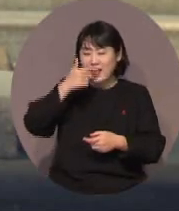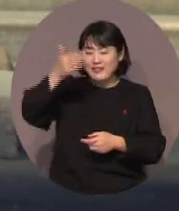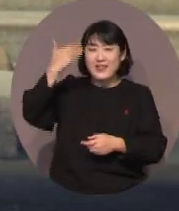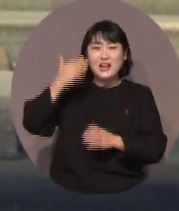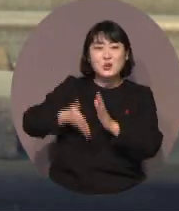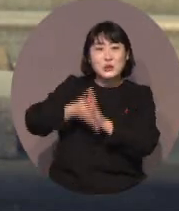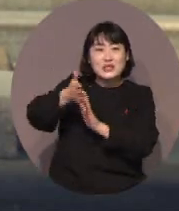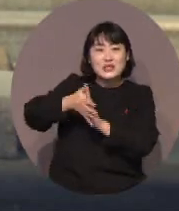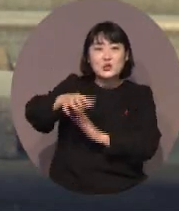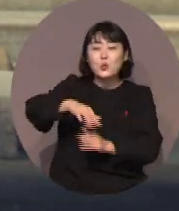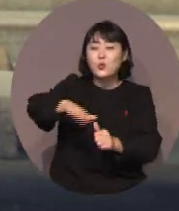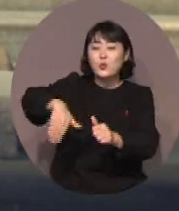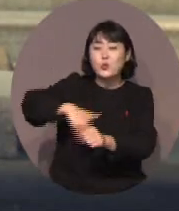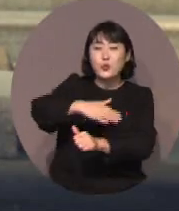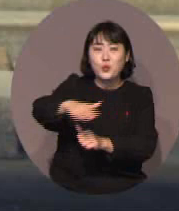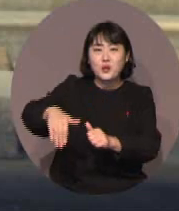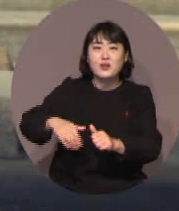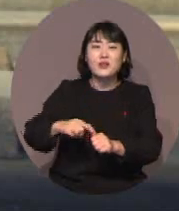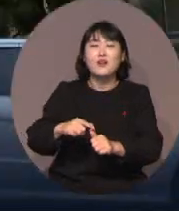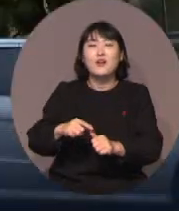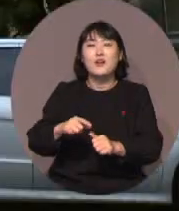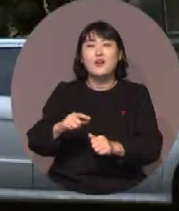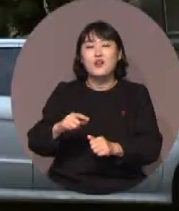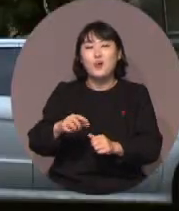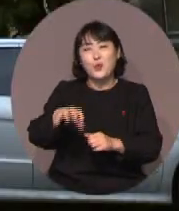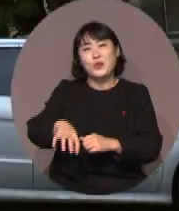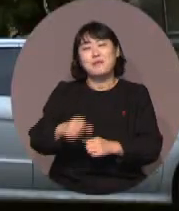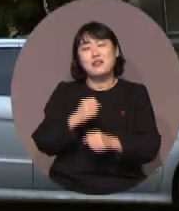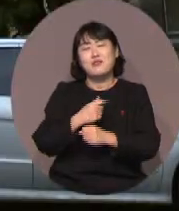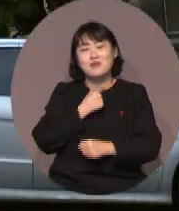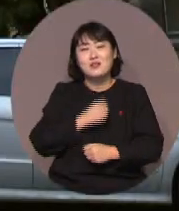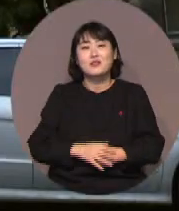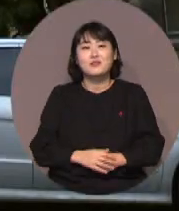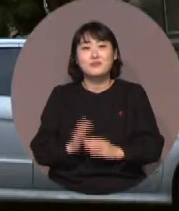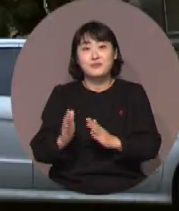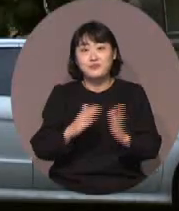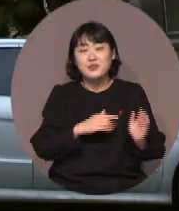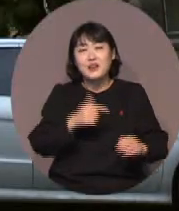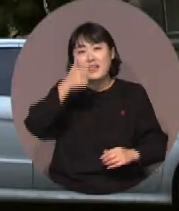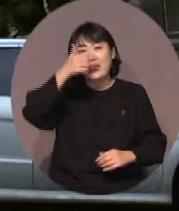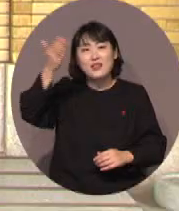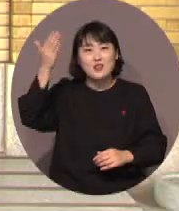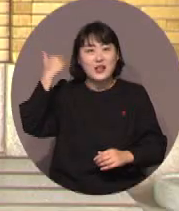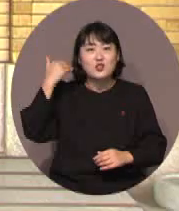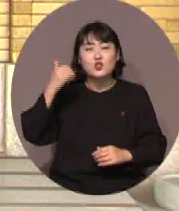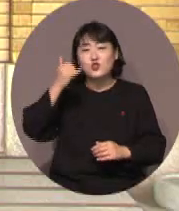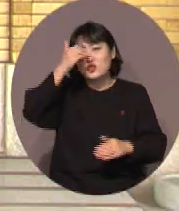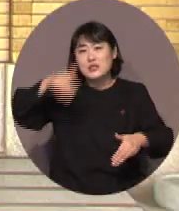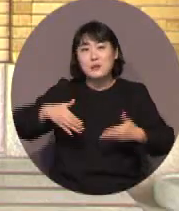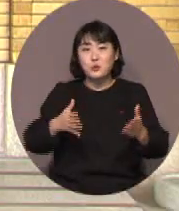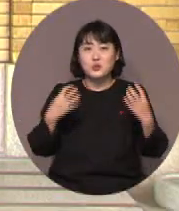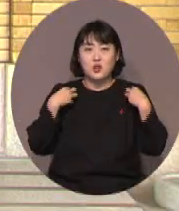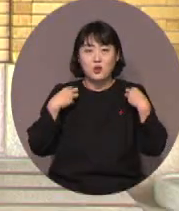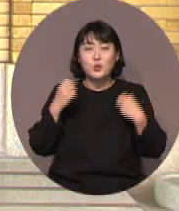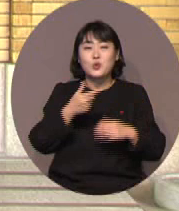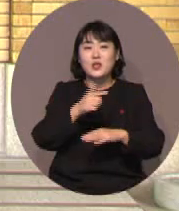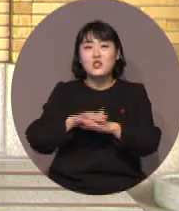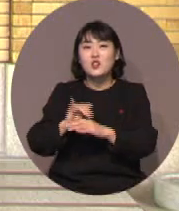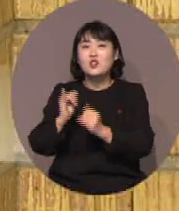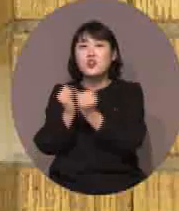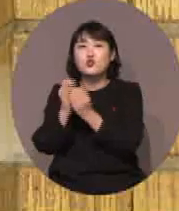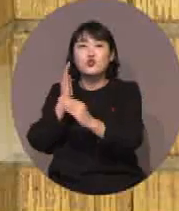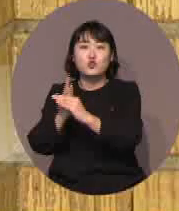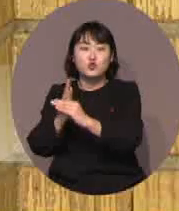복합문화예술공간을 만들기를 희망합니다. 대전 원도심에 자리한 옛 충남도청 그리고 대전여중 강당 등은